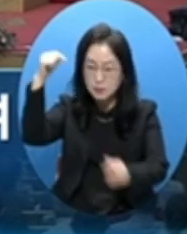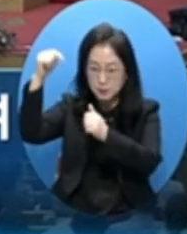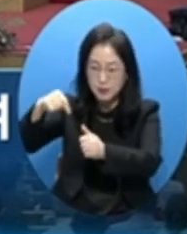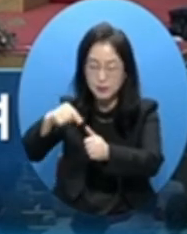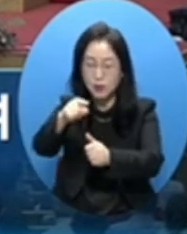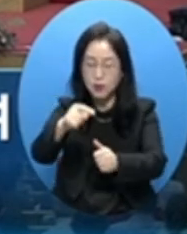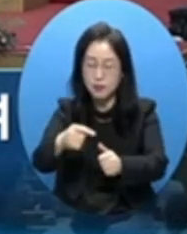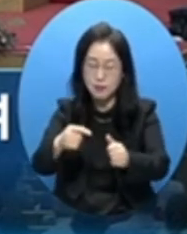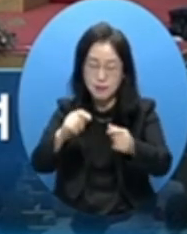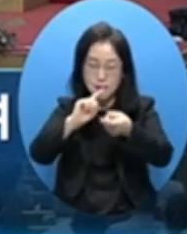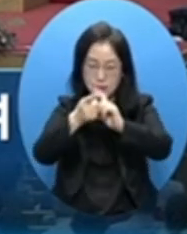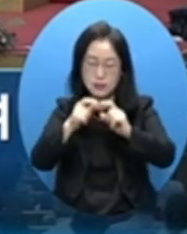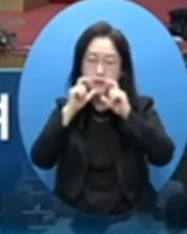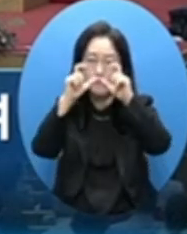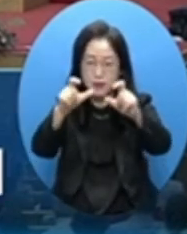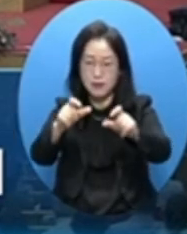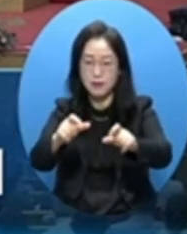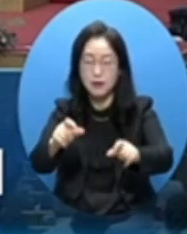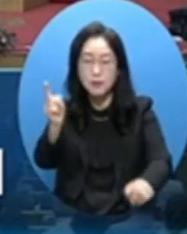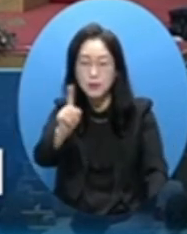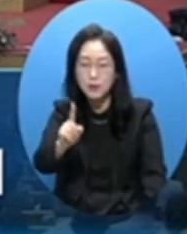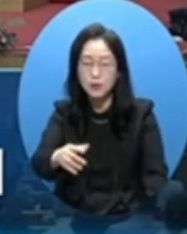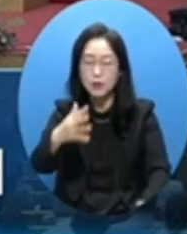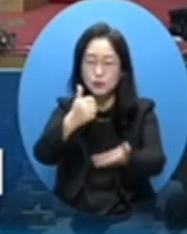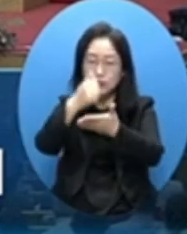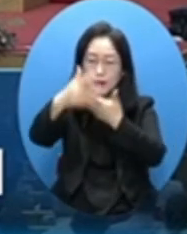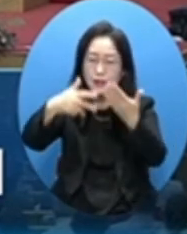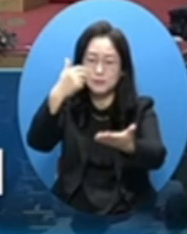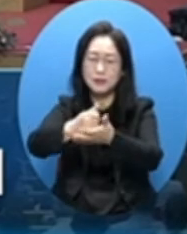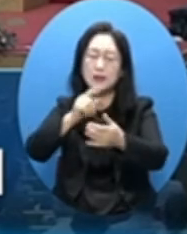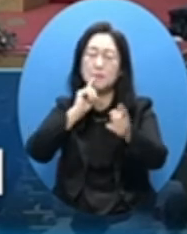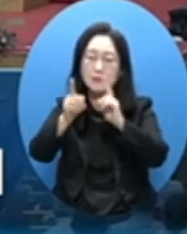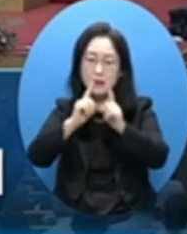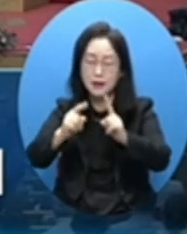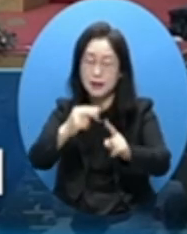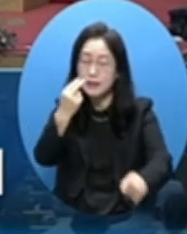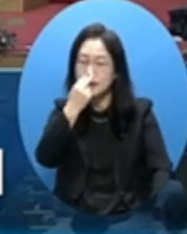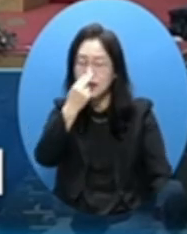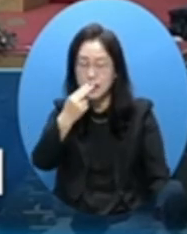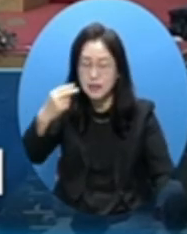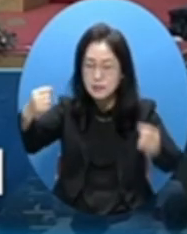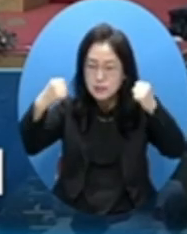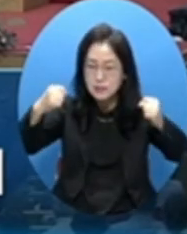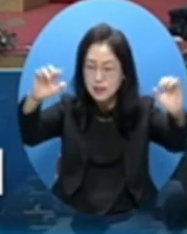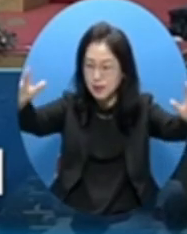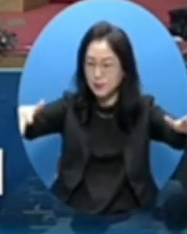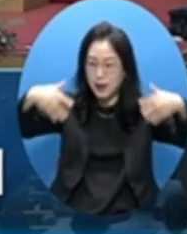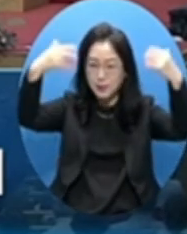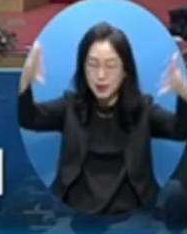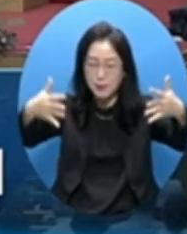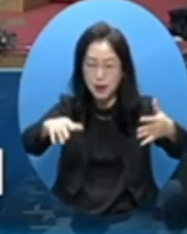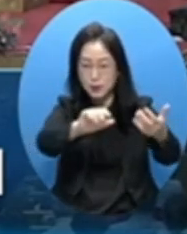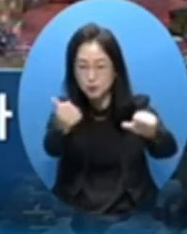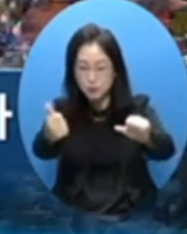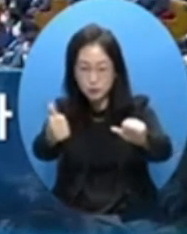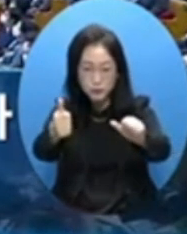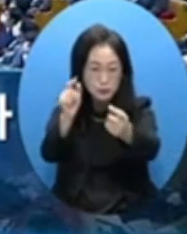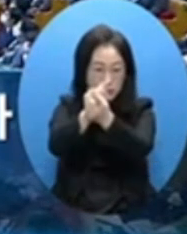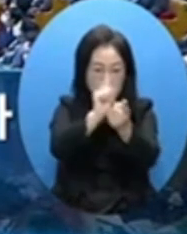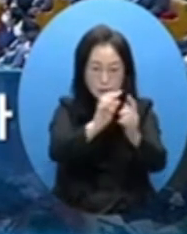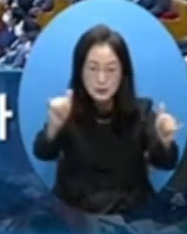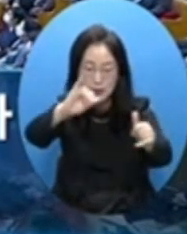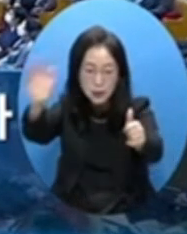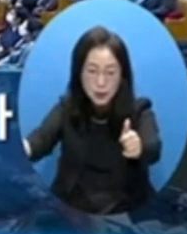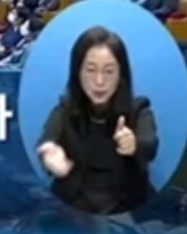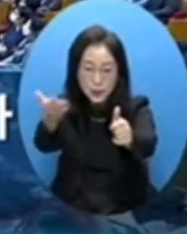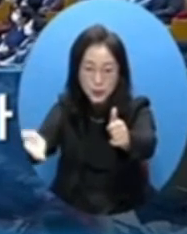향하여 대현하라 생계에게 대현하여 이르기를 주의 하나님께서 이같이 말씀하시기를 생기야 사방에서 와서이 죽음을 당한 자에게 불어서